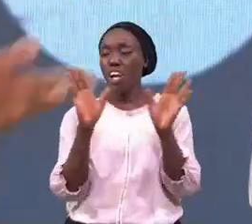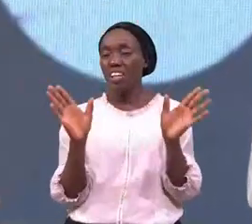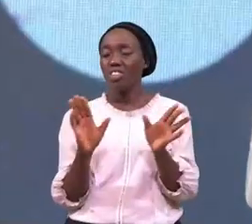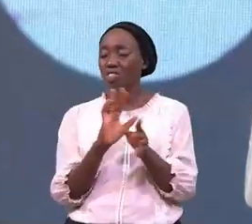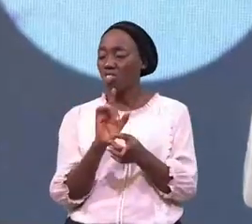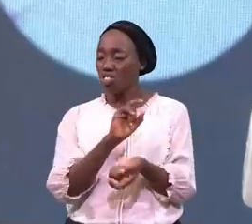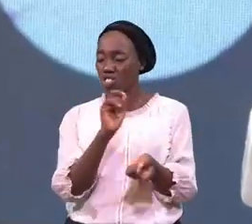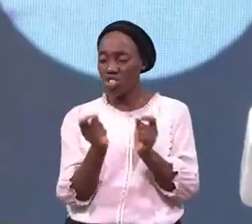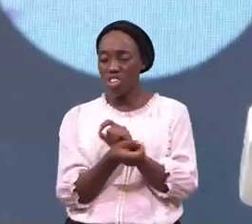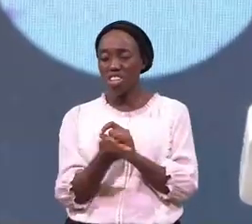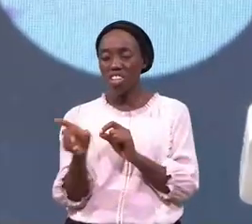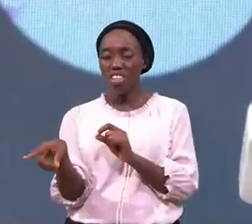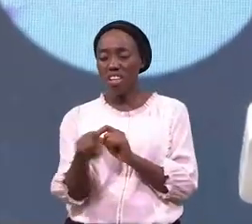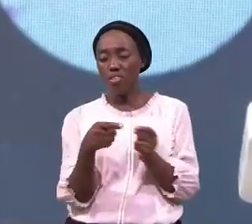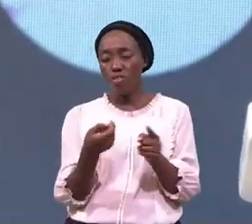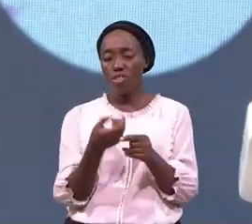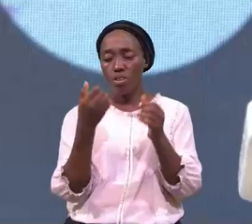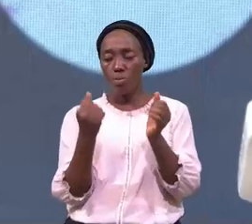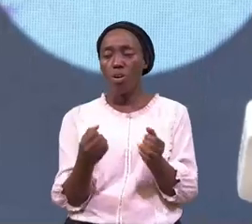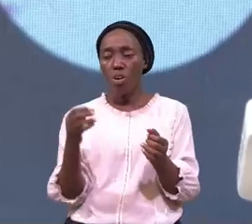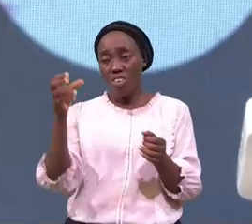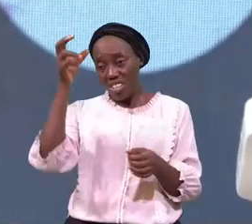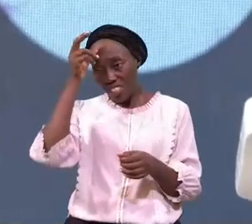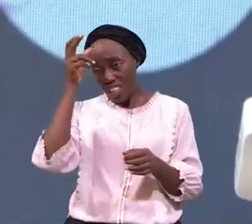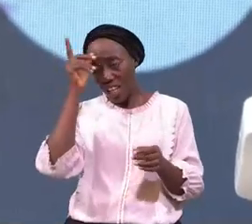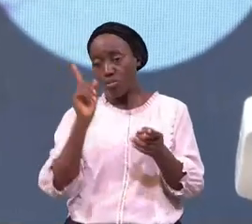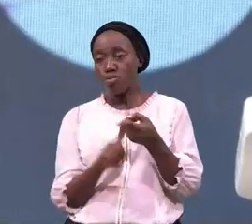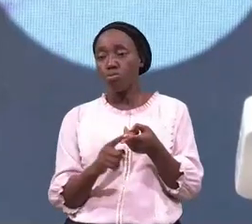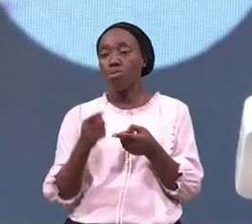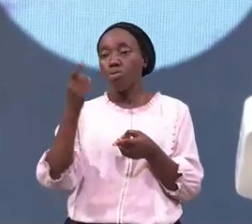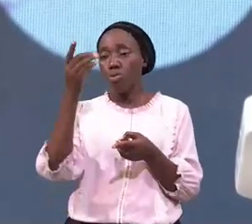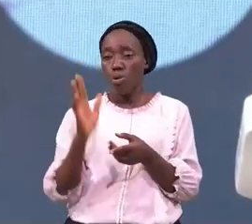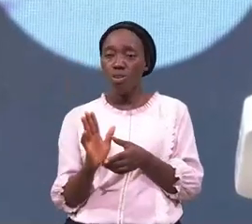Il ne les fait pas passer de la puissance de Satan à moi.